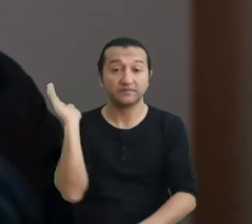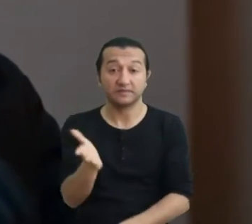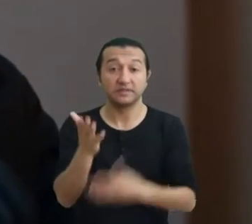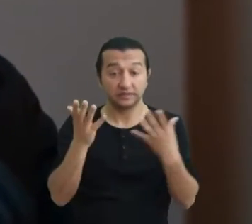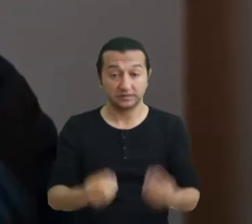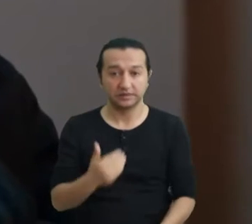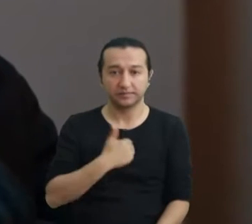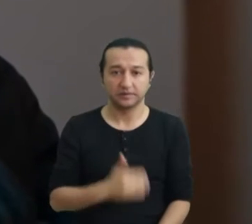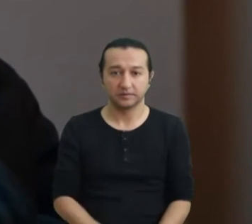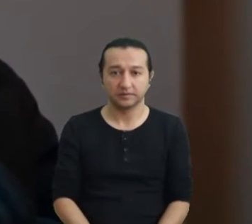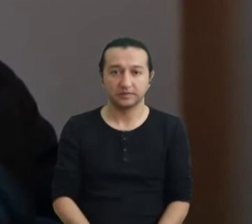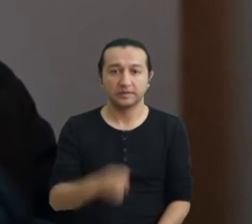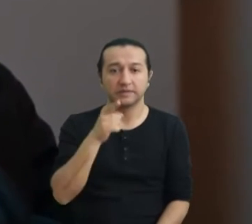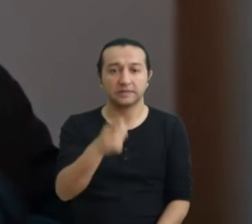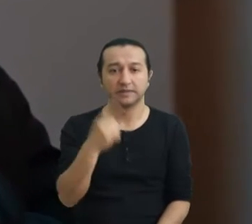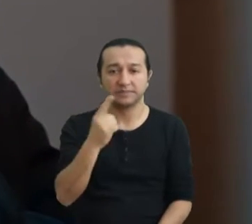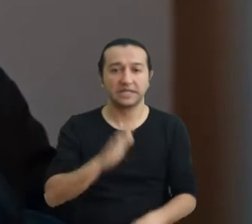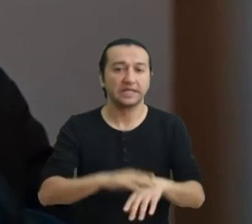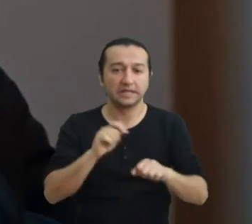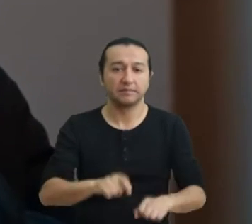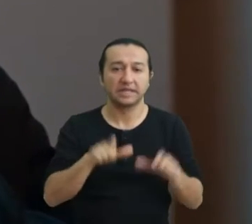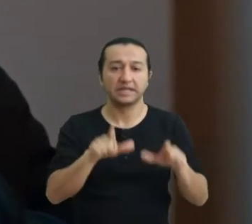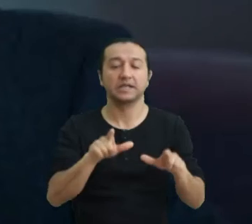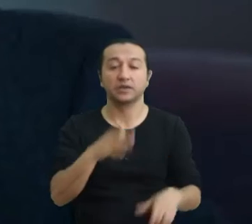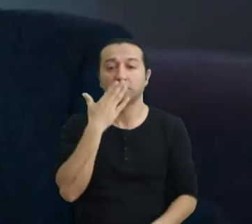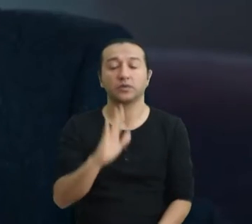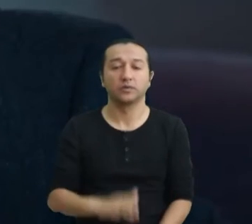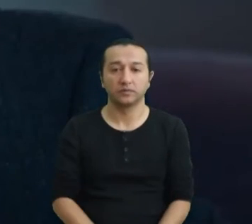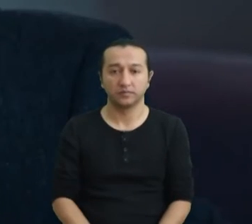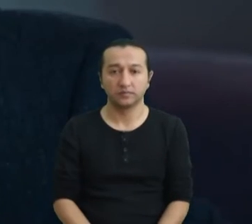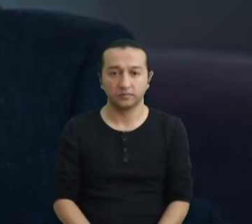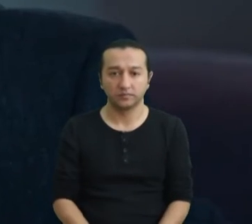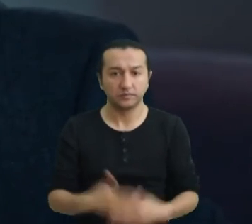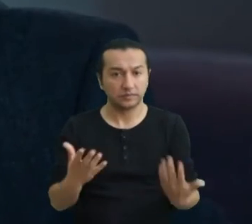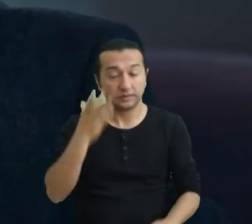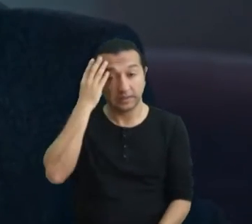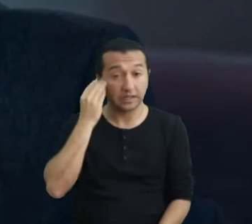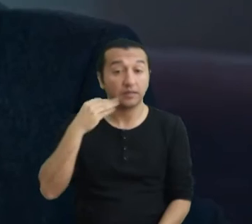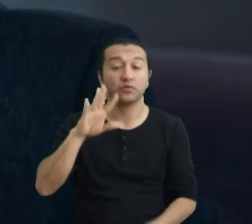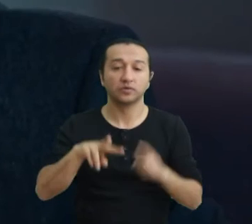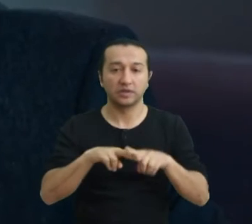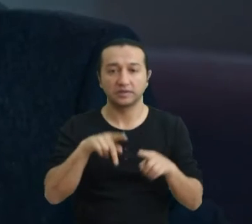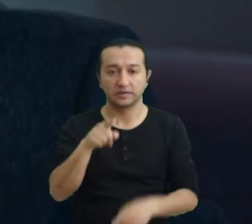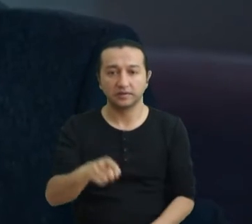ki senin bir şey yapmana ihtiyaç kalmayacak. Anlamıyorsun Andre.